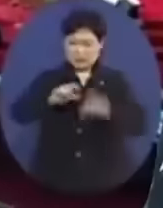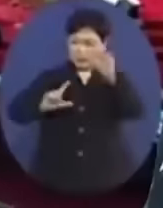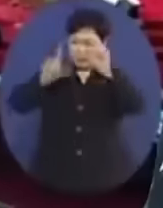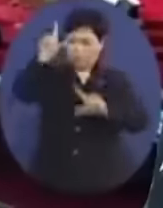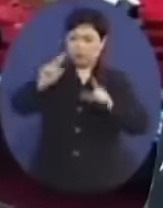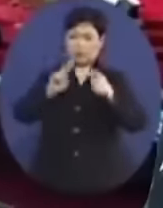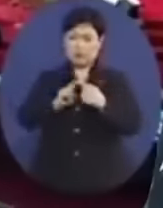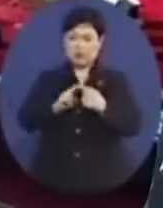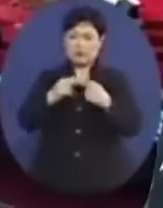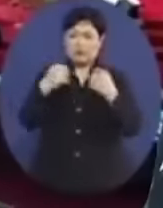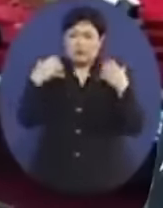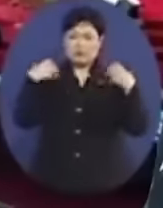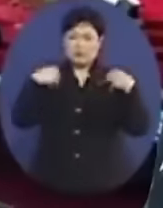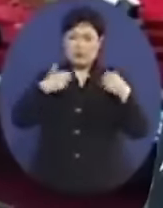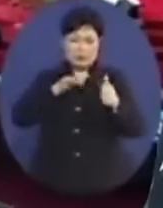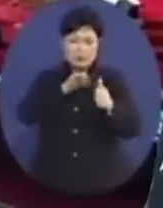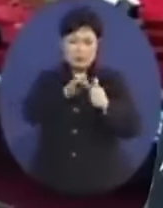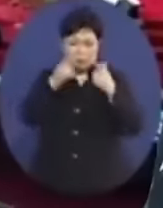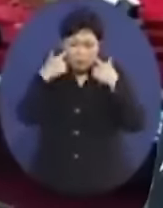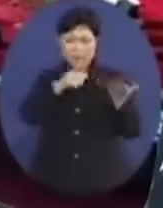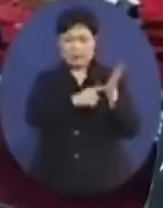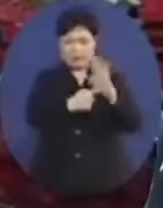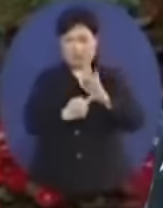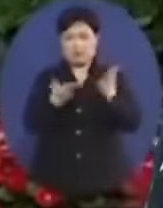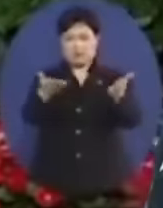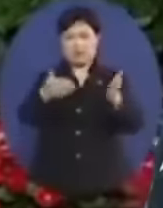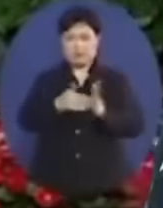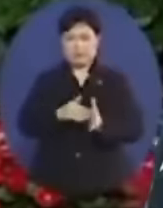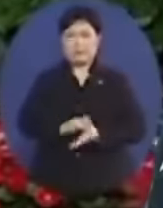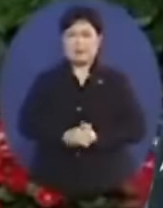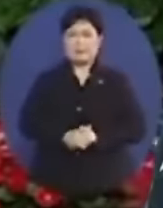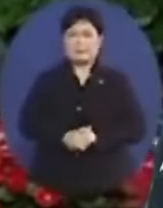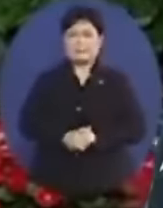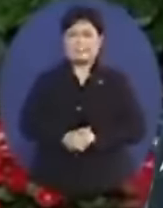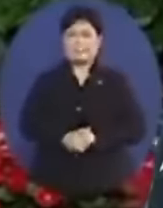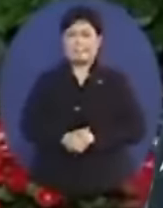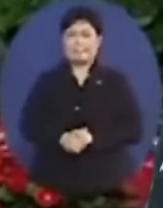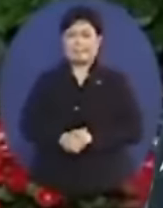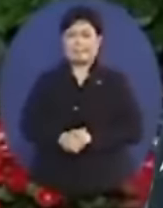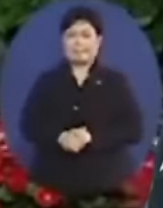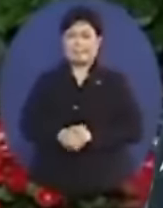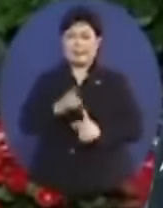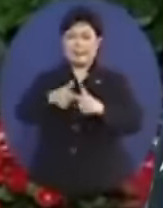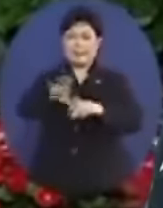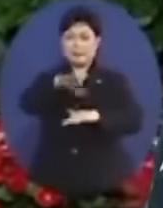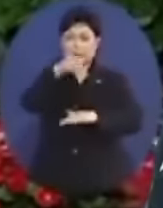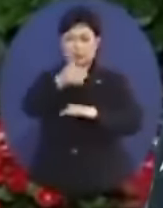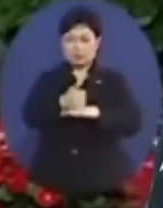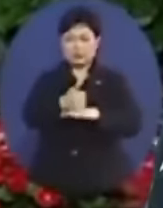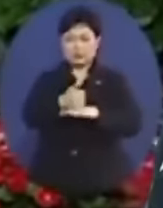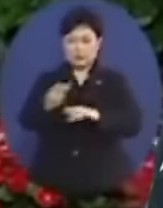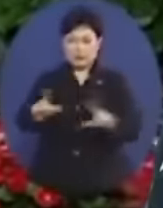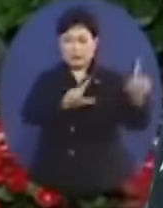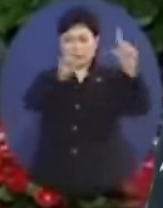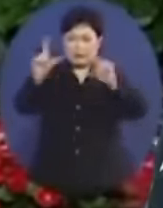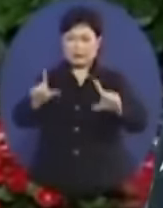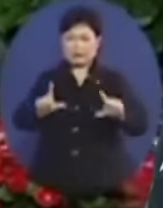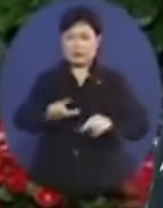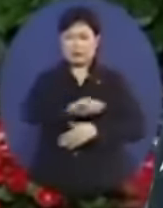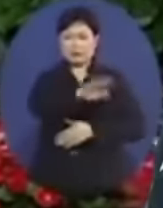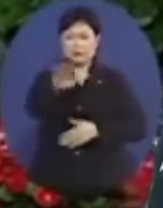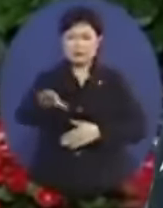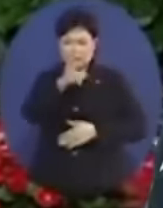을 분 여주 있는 것입니다 예수 그리스도의 삶 자체가 우리의를 몸에